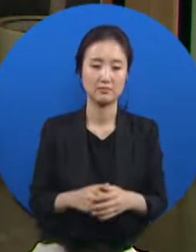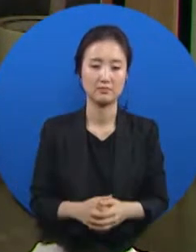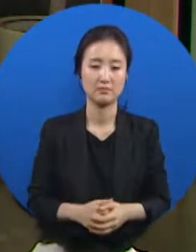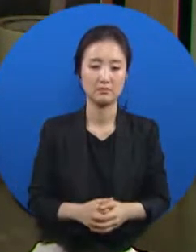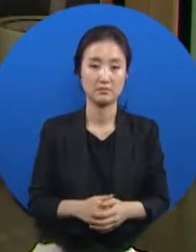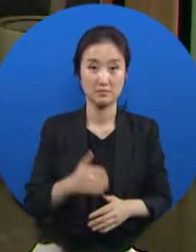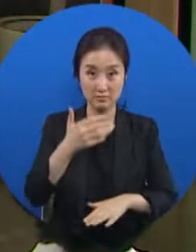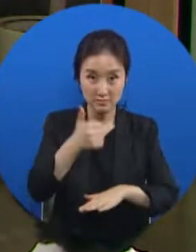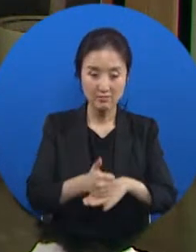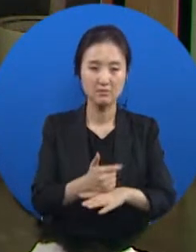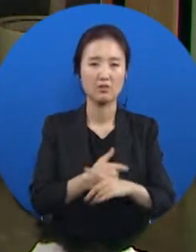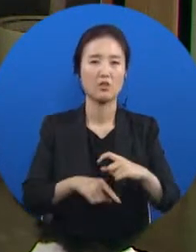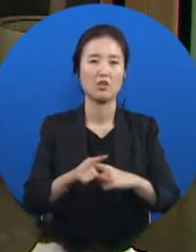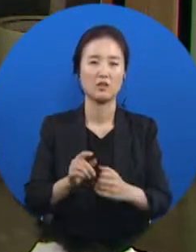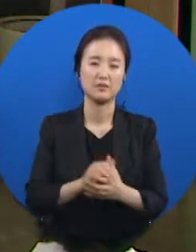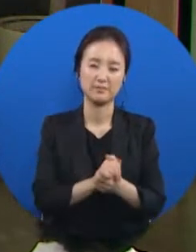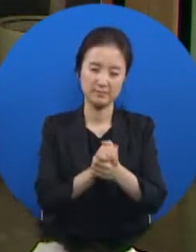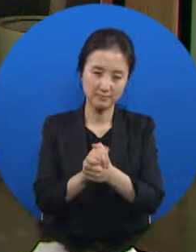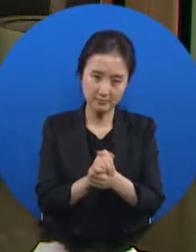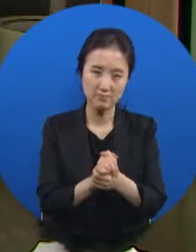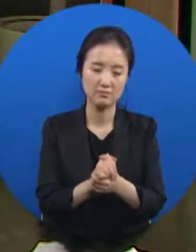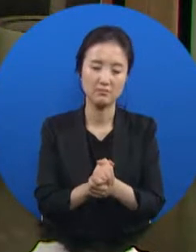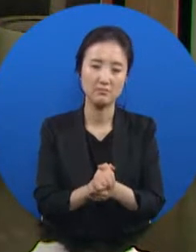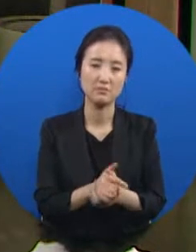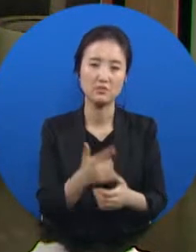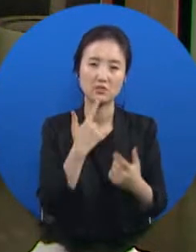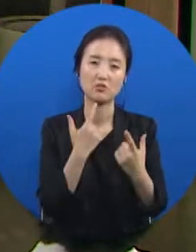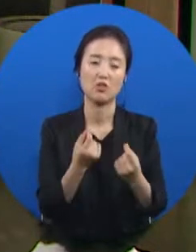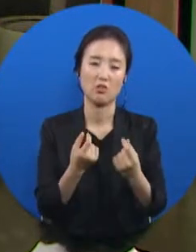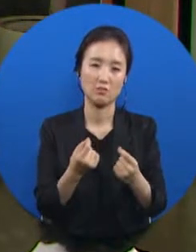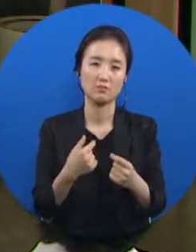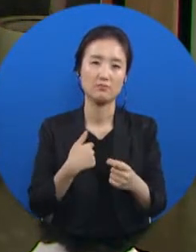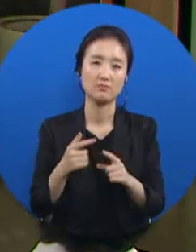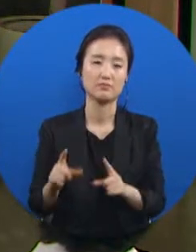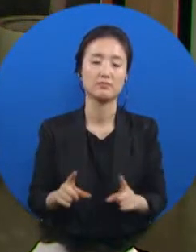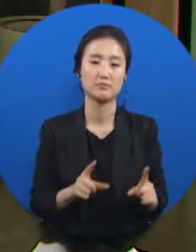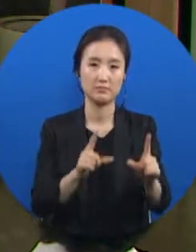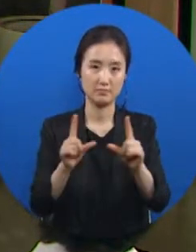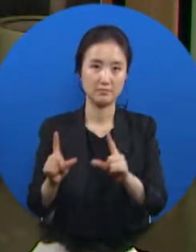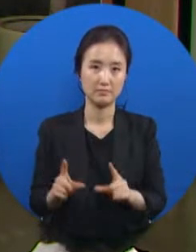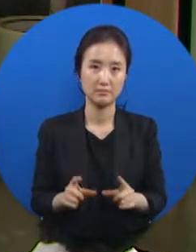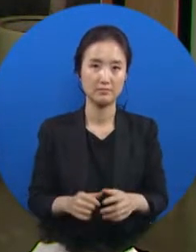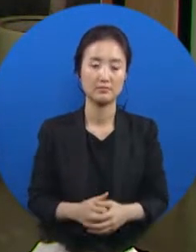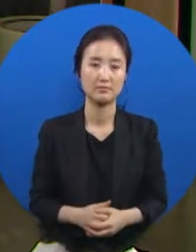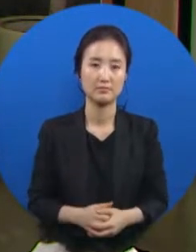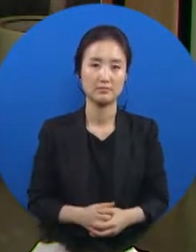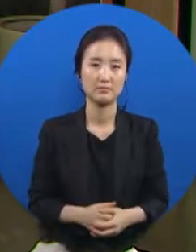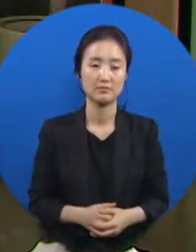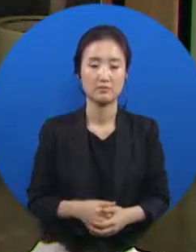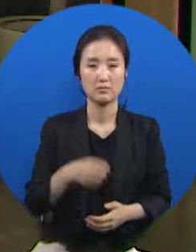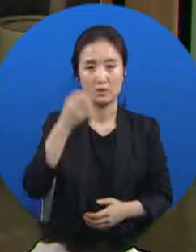친해지고. 예. 이제 그러면서 고등학교 시절을 들어갔는데 고등학교 들어가서는 너무너무 재밌었던 게